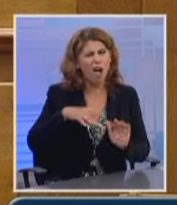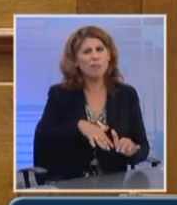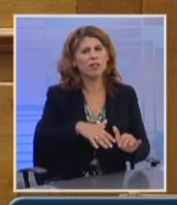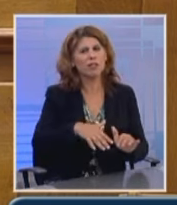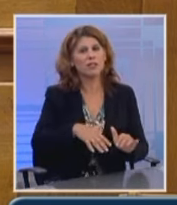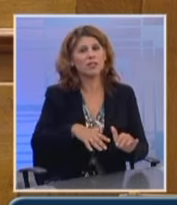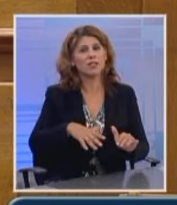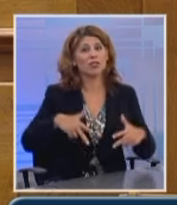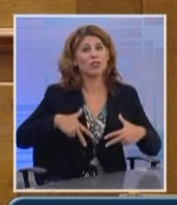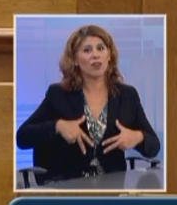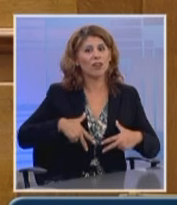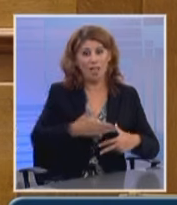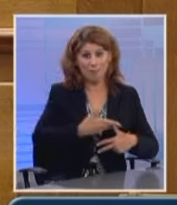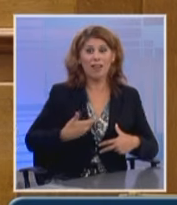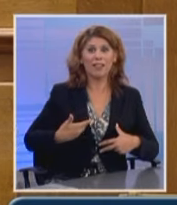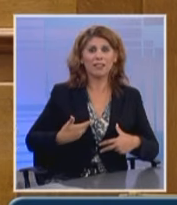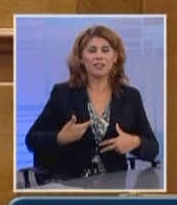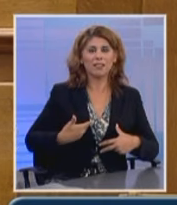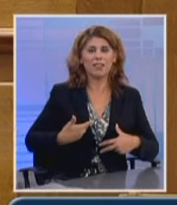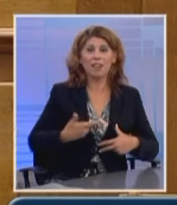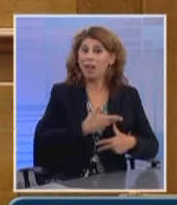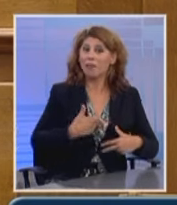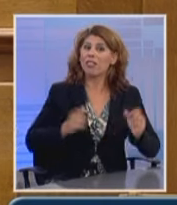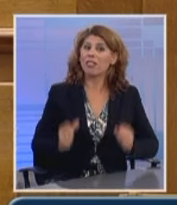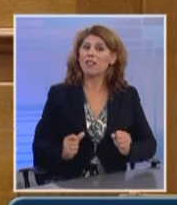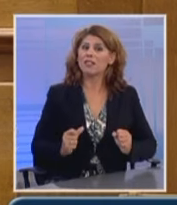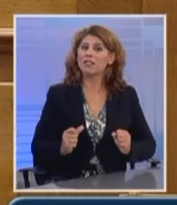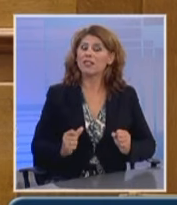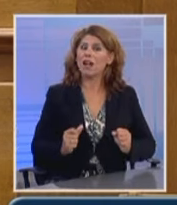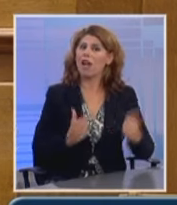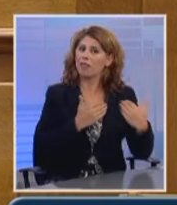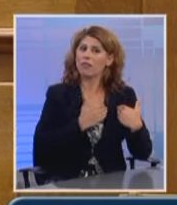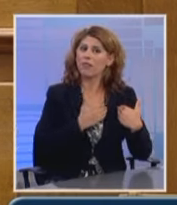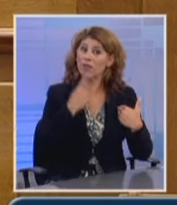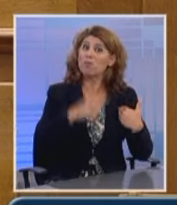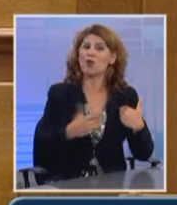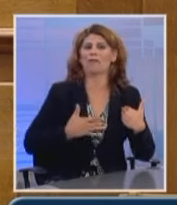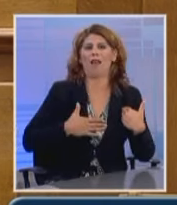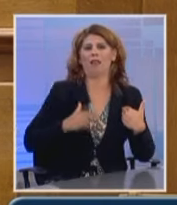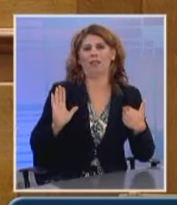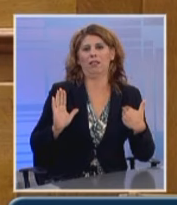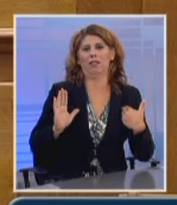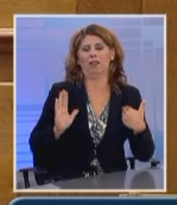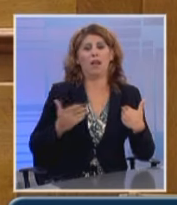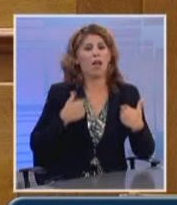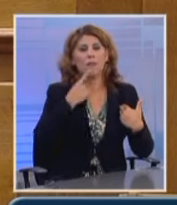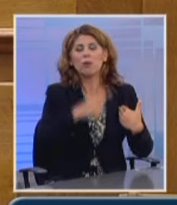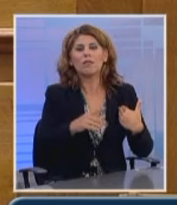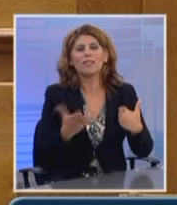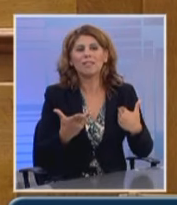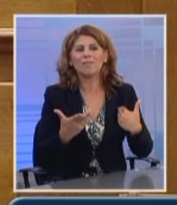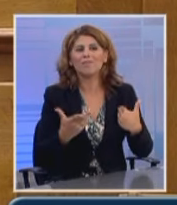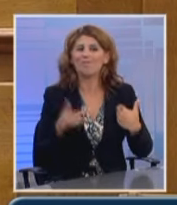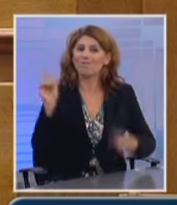εμάς. Εμάς που βρισκόμαστε σε θέσεις ευθύνης. Προσβλητική προς εμάς, διότι φαίνεται